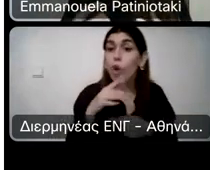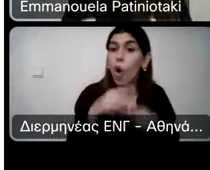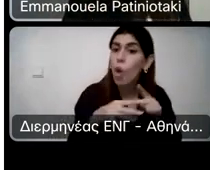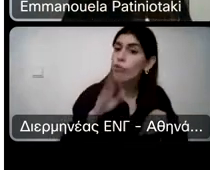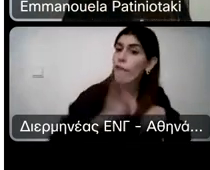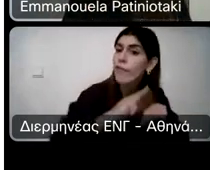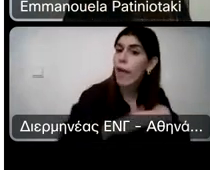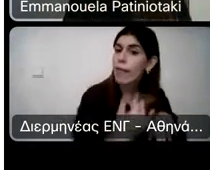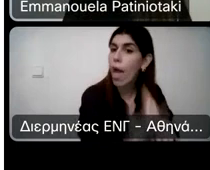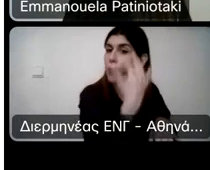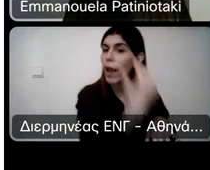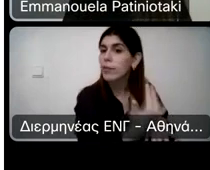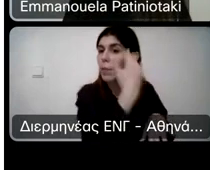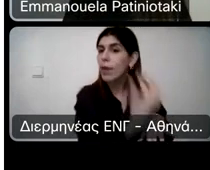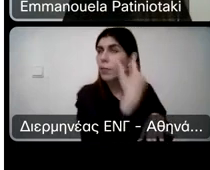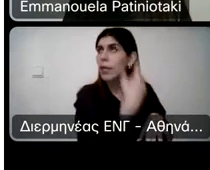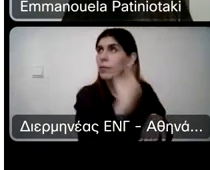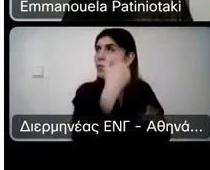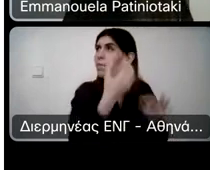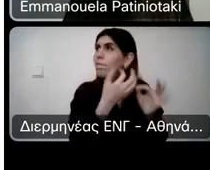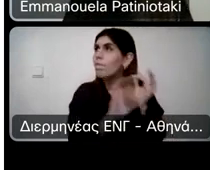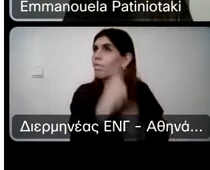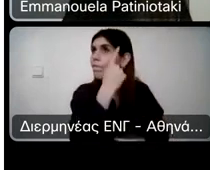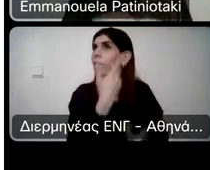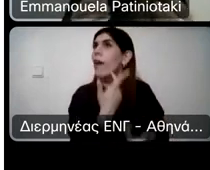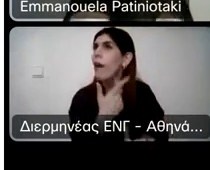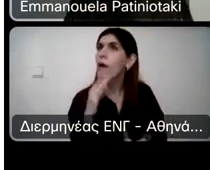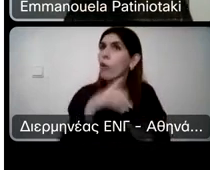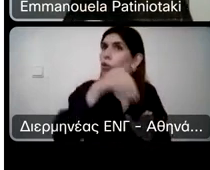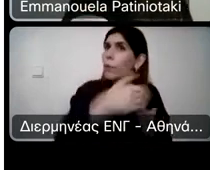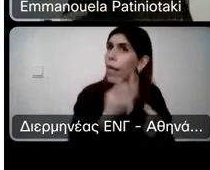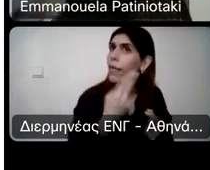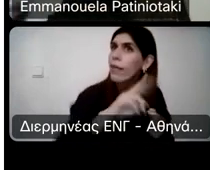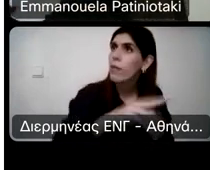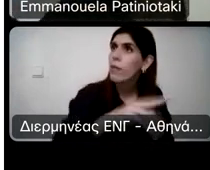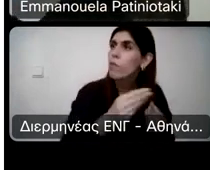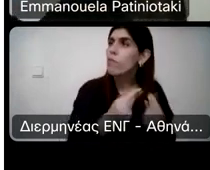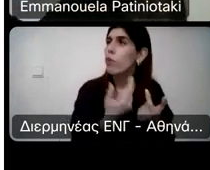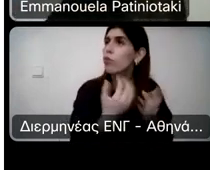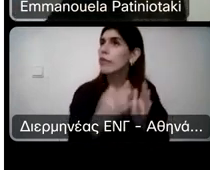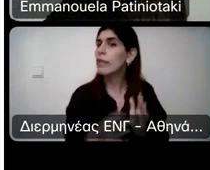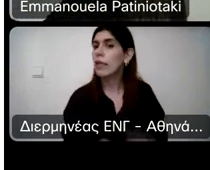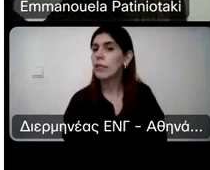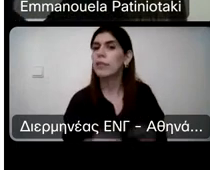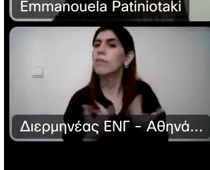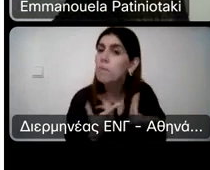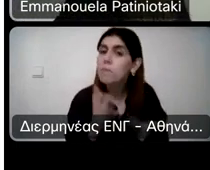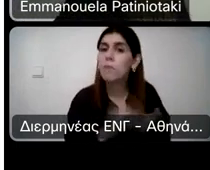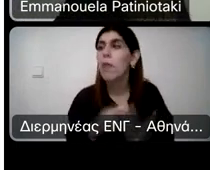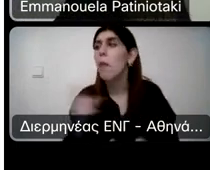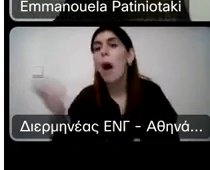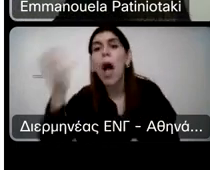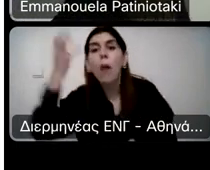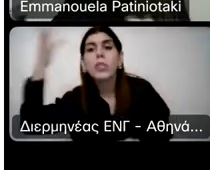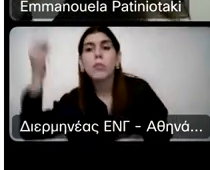σε διευκόλυνση της καταπολέμησης του στίγματος. Πόσο κοντά στη χρήση της γλώσσας είναι ο χύψη επιστήμονας που είναι εξειδικευμένος σε